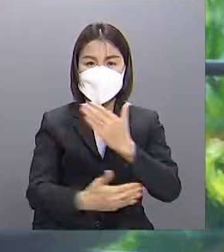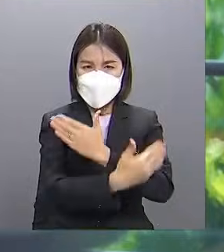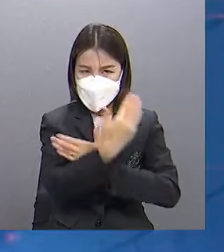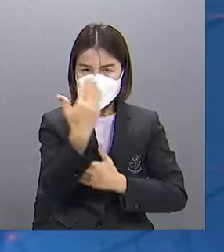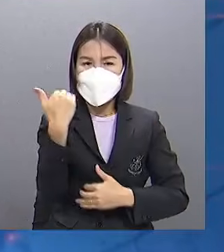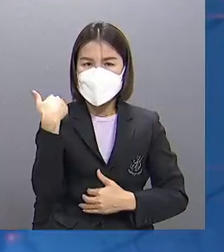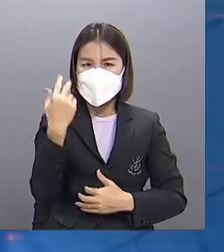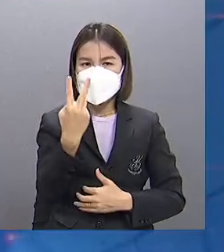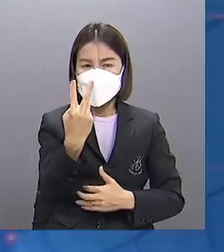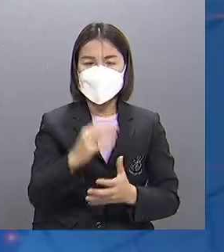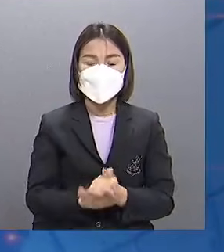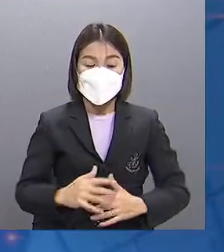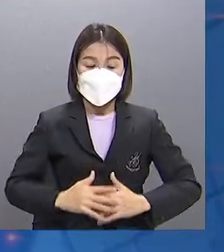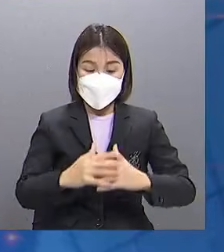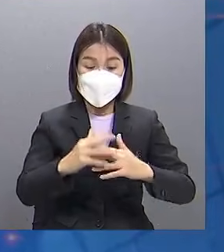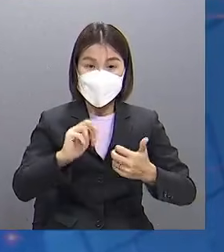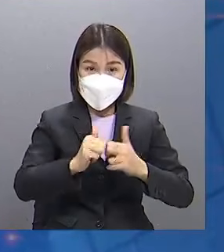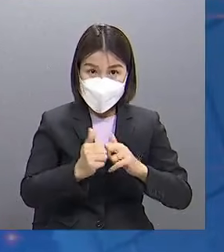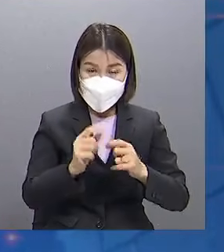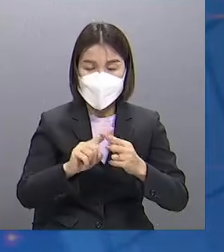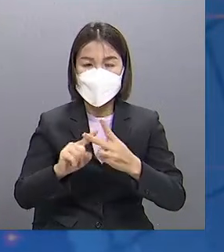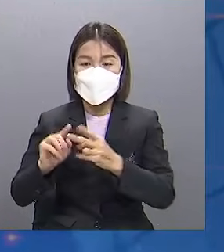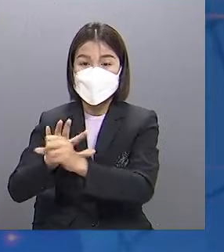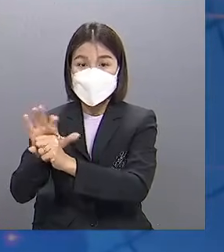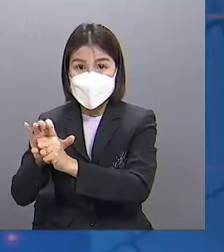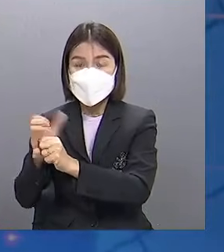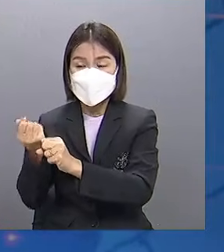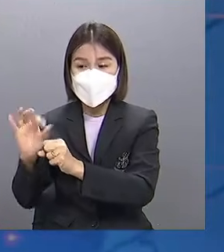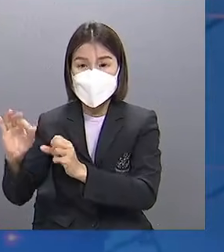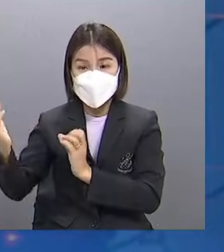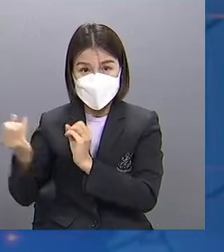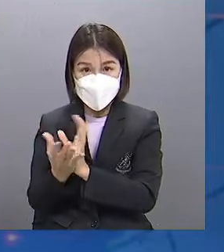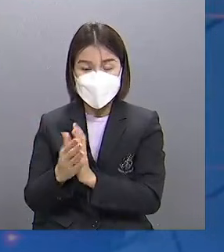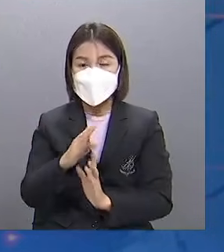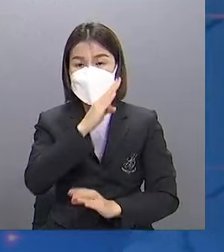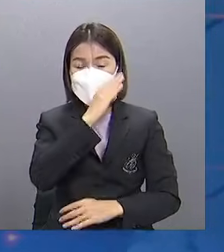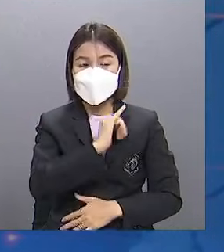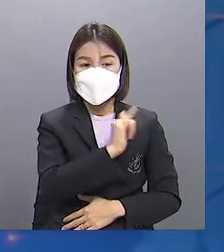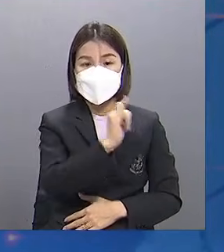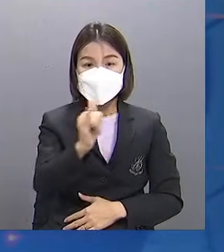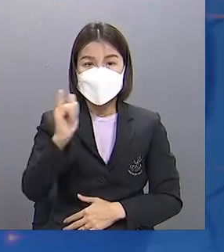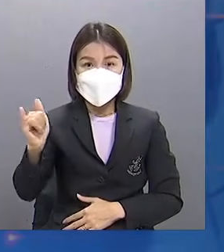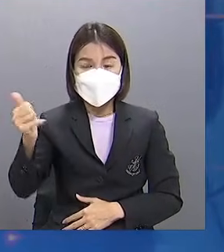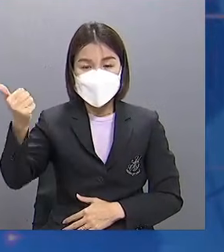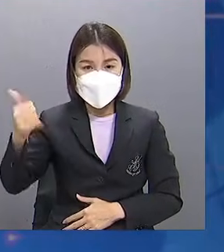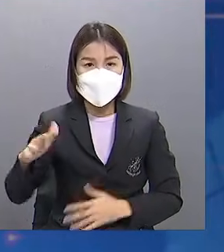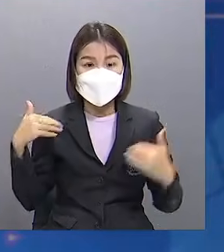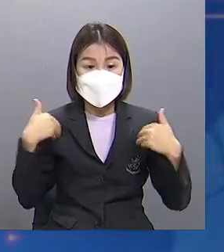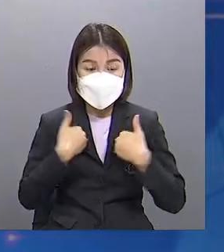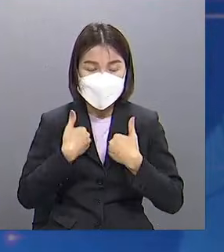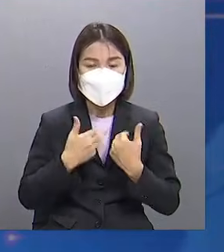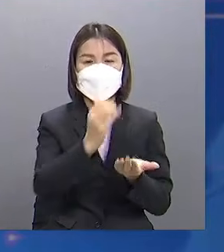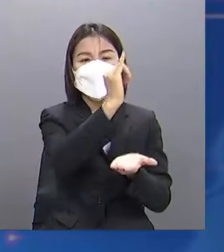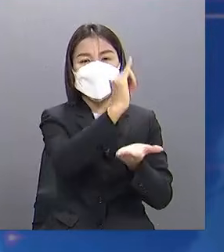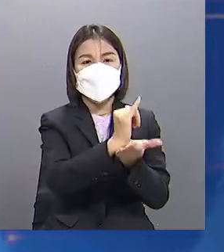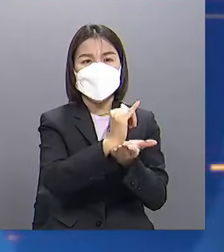2ก็คือเป็นเรื่องของโควิดดังนั้นเนี่ยถ้าเราเดินไปไหนมาไหนไม่ได้เพราะว่าเราเหนื่อยนะครับเราก็อยู่บนเตียงนะครับแต่ว่าพยายามขยับ